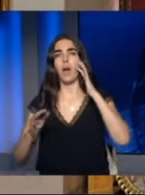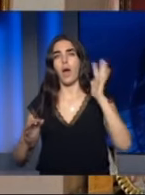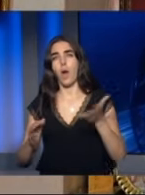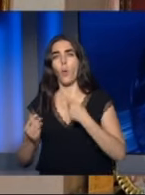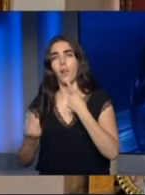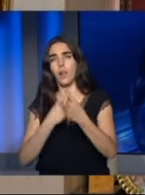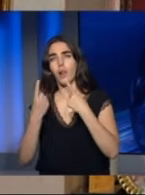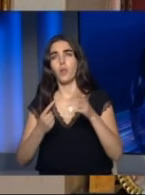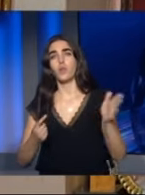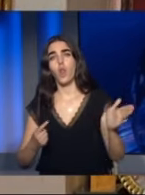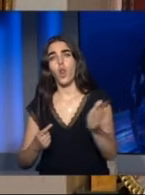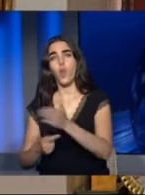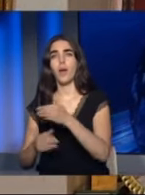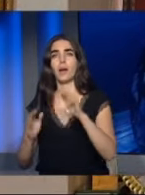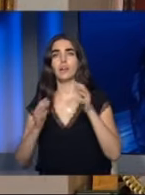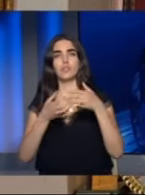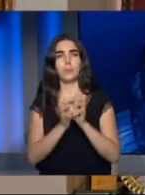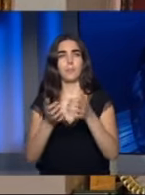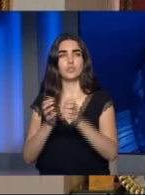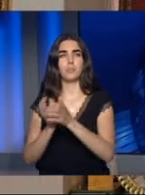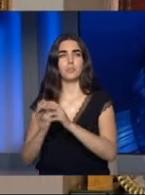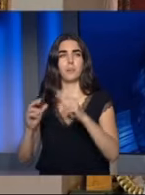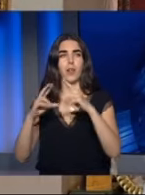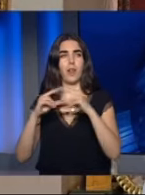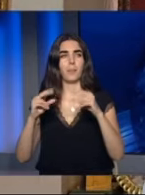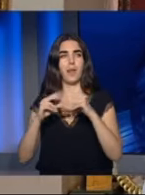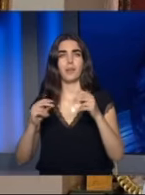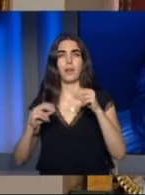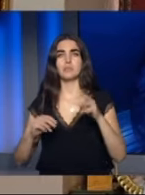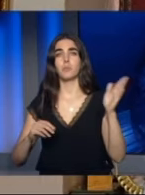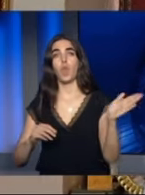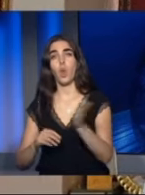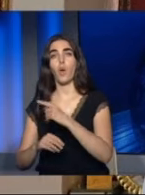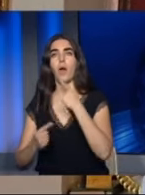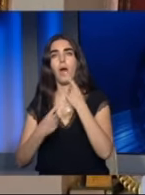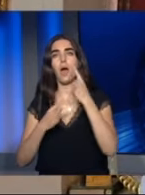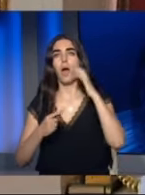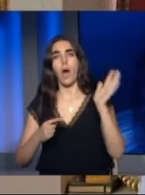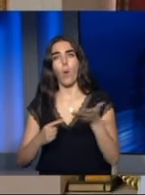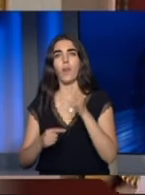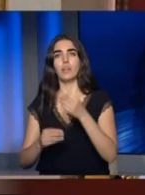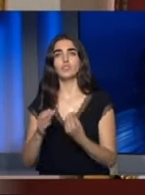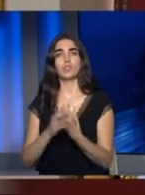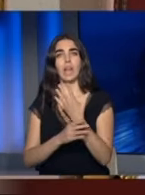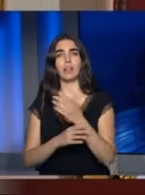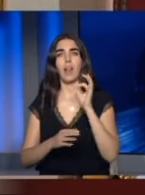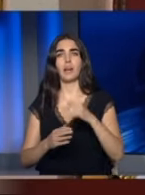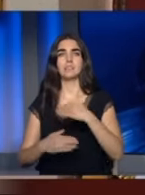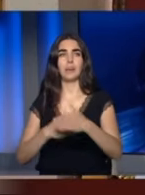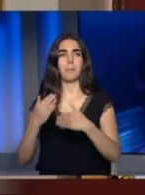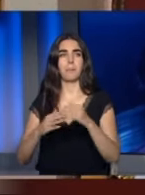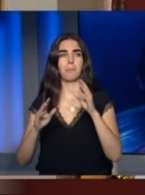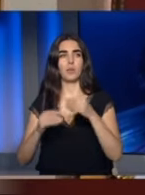الفراغ الدستوري الرئاسي اكثر من محاوله كانت باتجاه جميع الاطراف اللبنانيه وهو